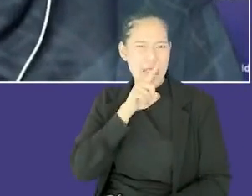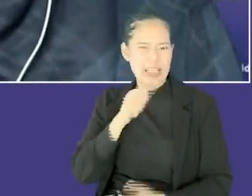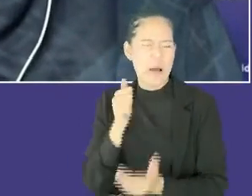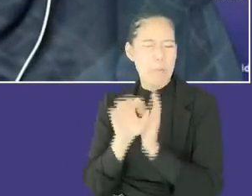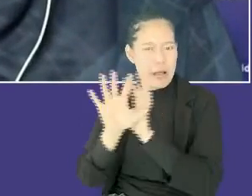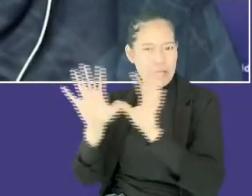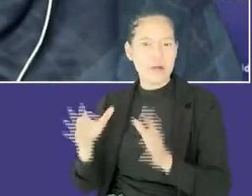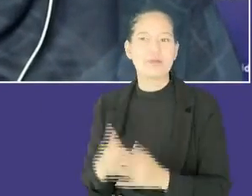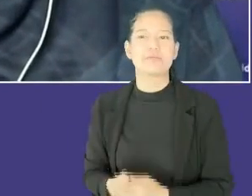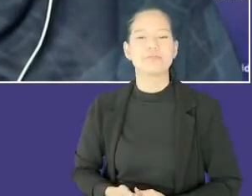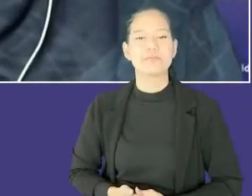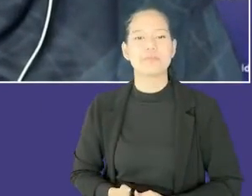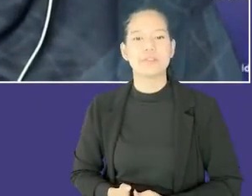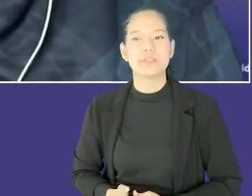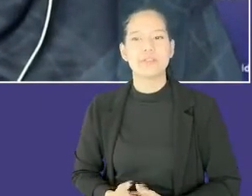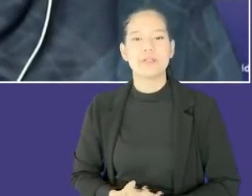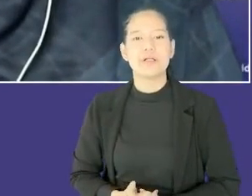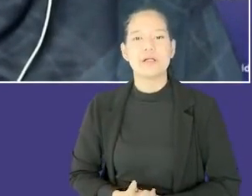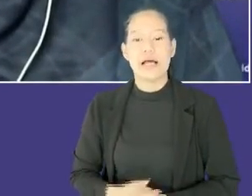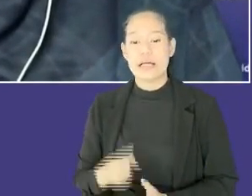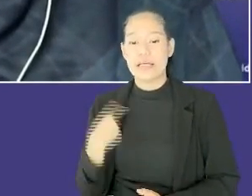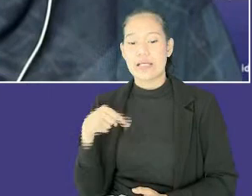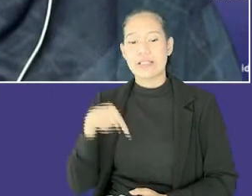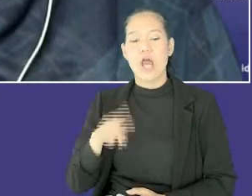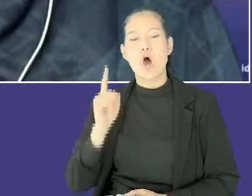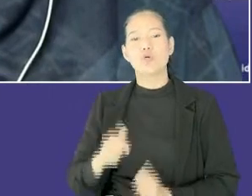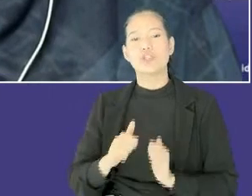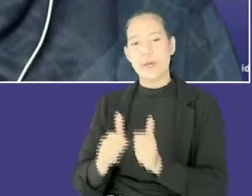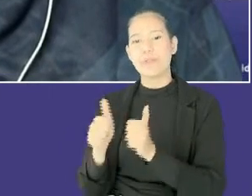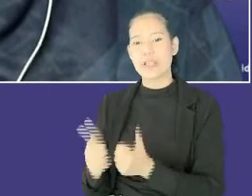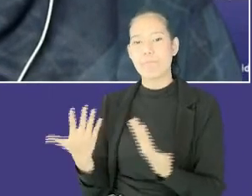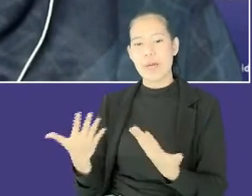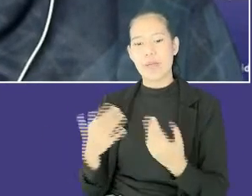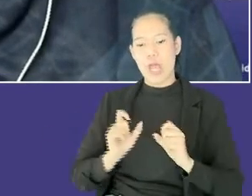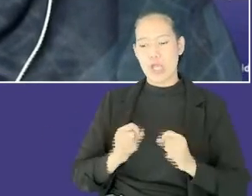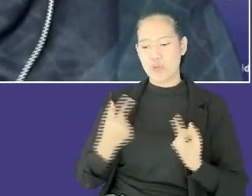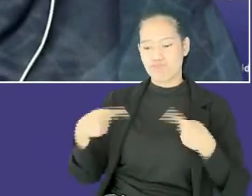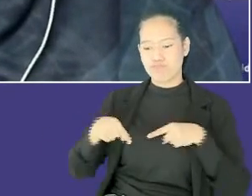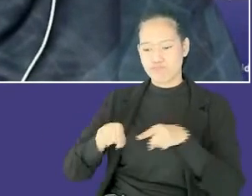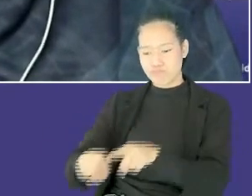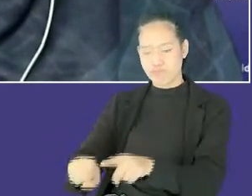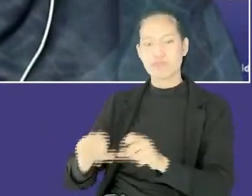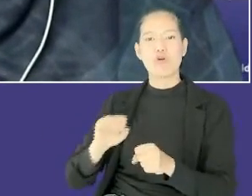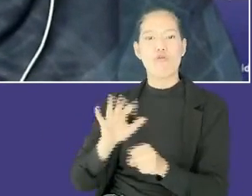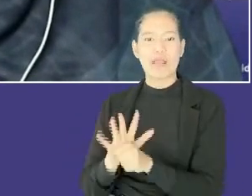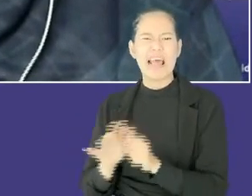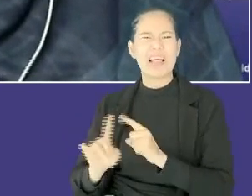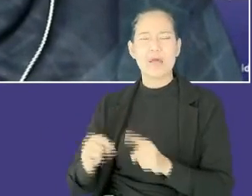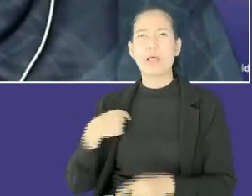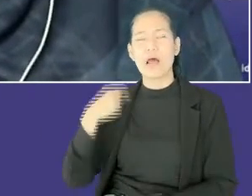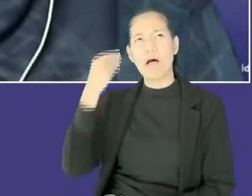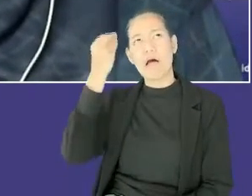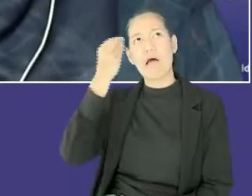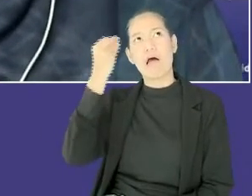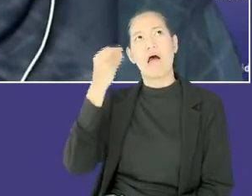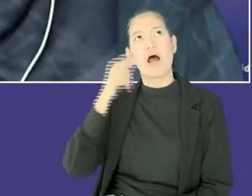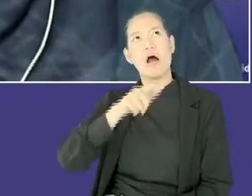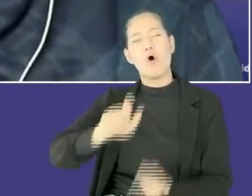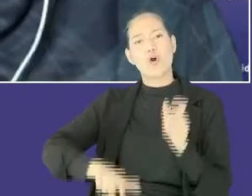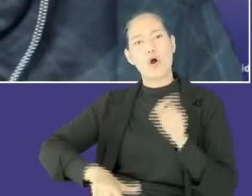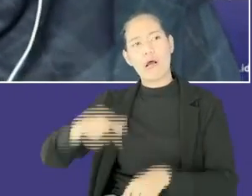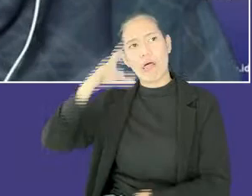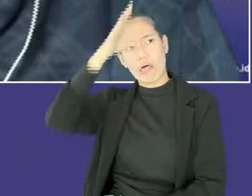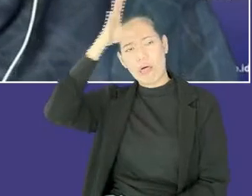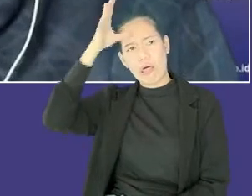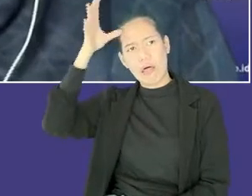sebetulnya sudah harus bersiap-siap katanya hidup bareng dengan si covert ini Tapi masih belum terbayang sedih kepala banyak orang